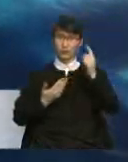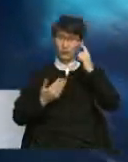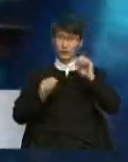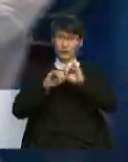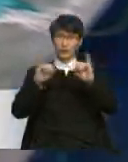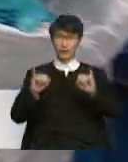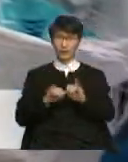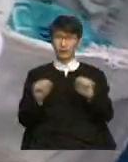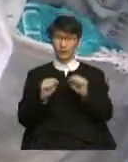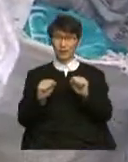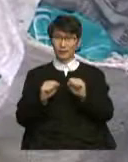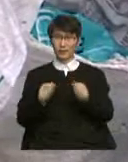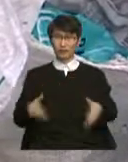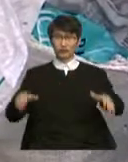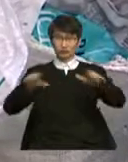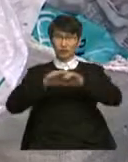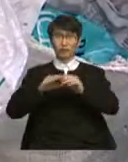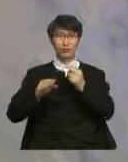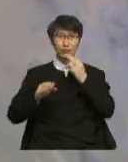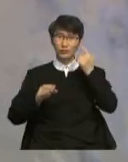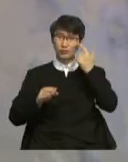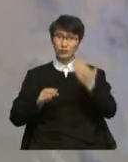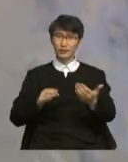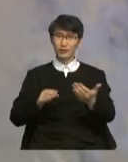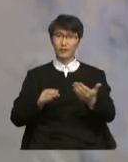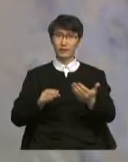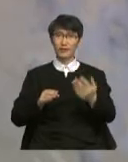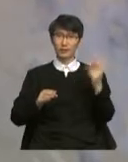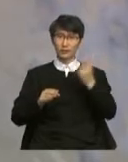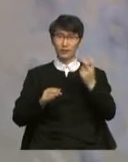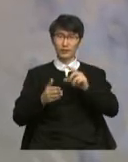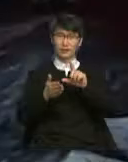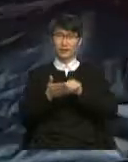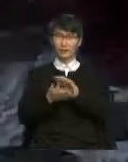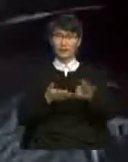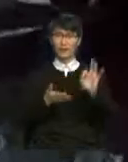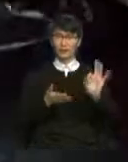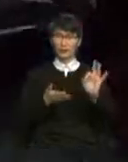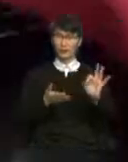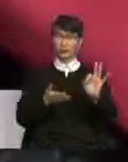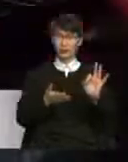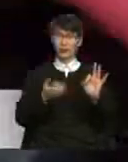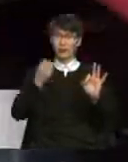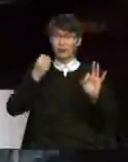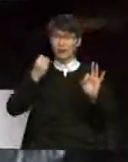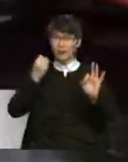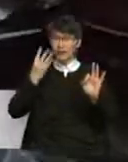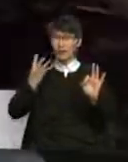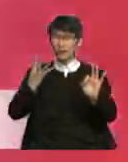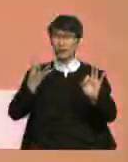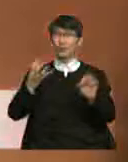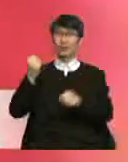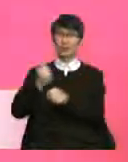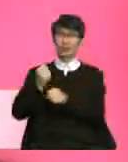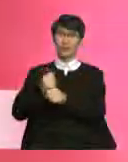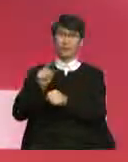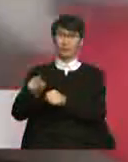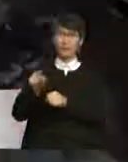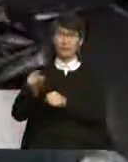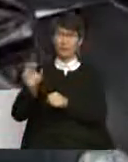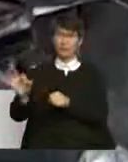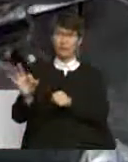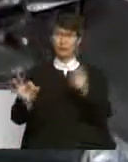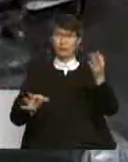아이스팩 수거함을 설치하지 않았을까? 먼저 수거함을 관리하는 데 드는 비용이 새로운 아이스팩을 구입하는 비용보다